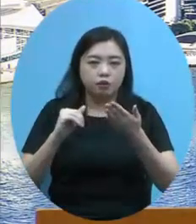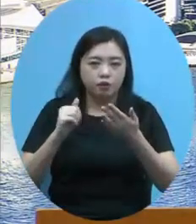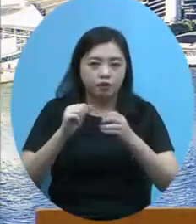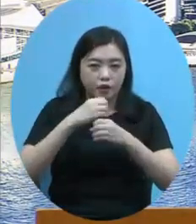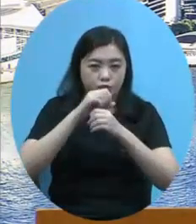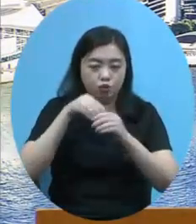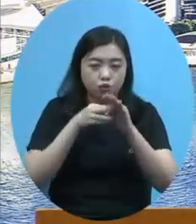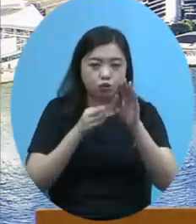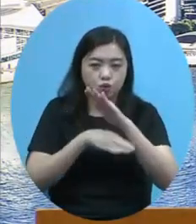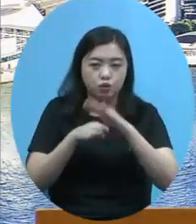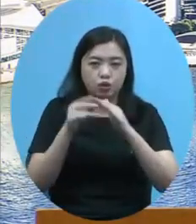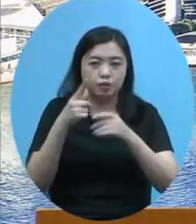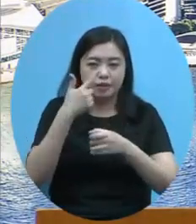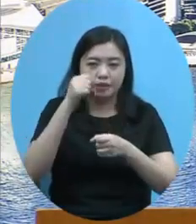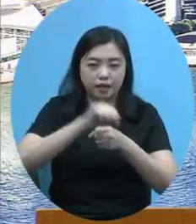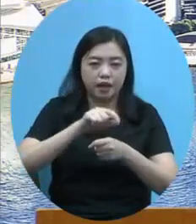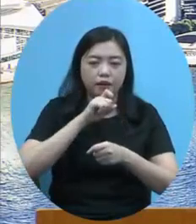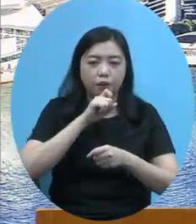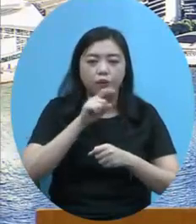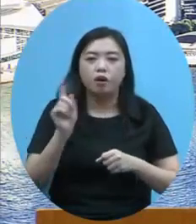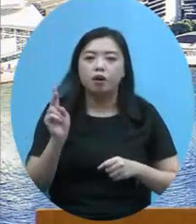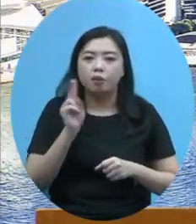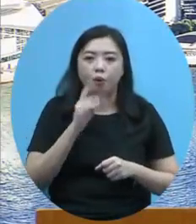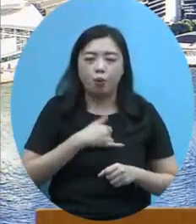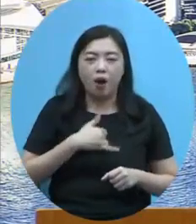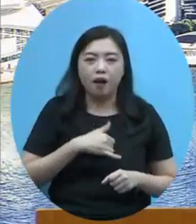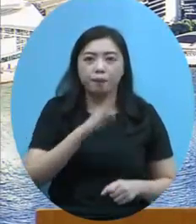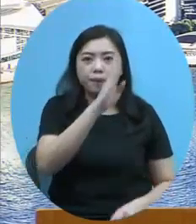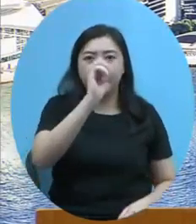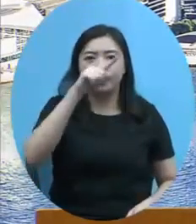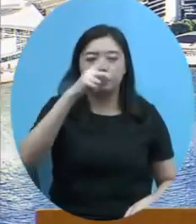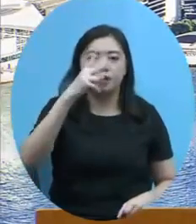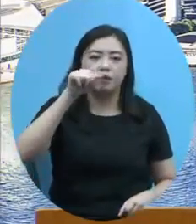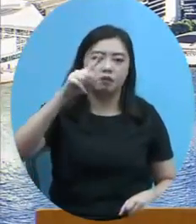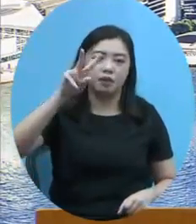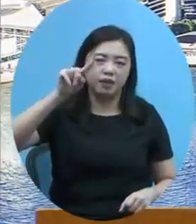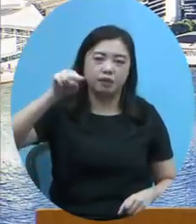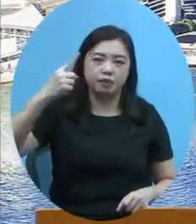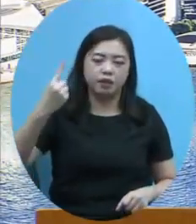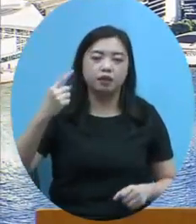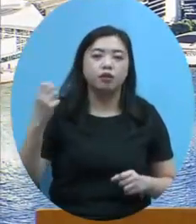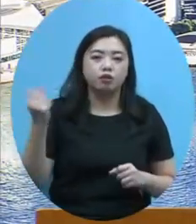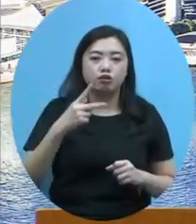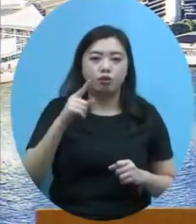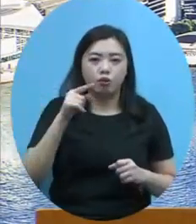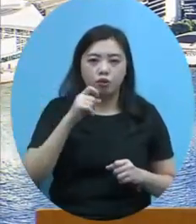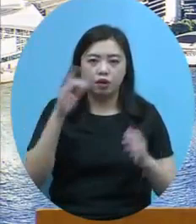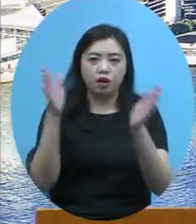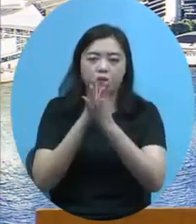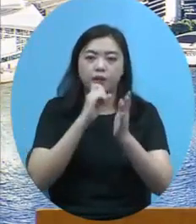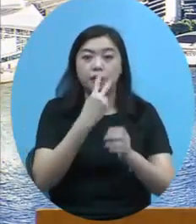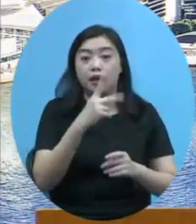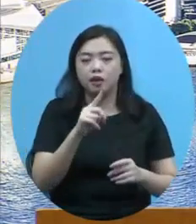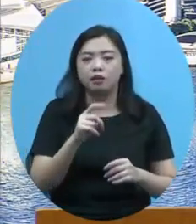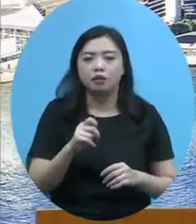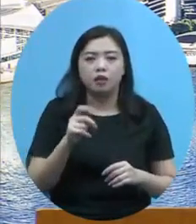了結果新增了有一些懷疑是 BA.2.12.1 的個案，總共是有21宗，